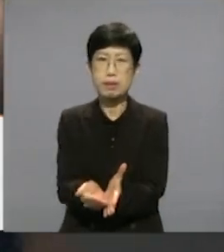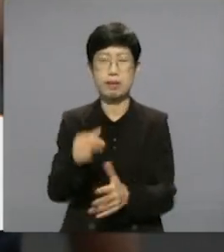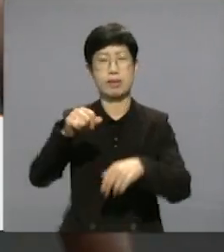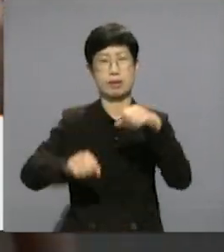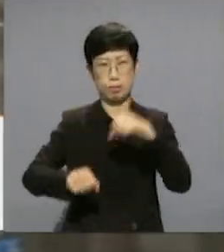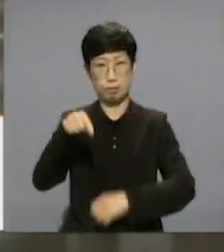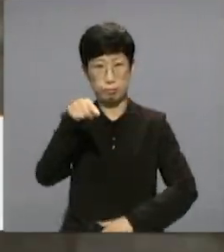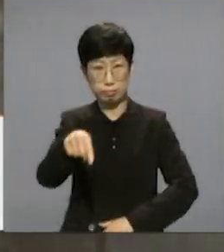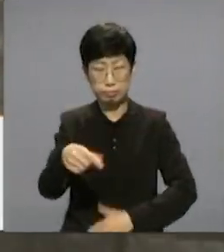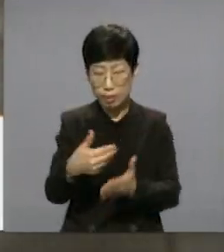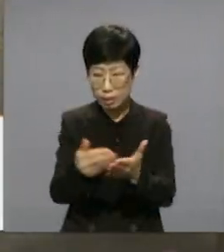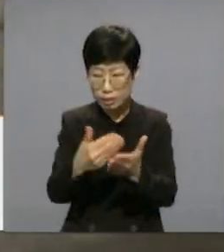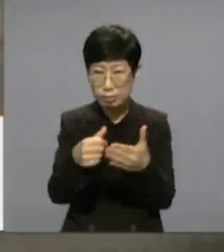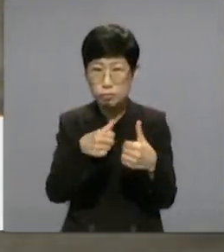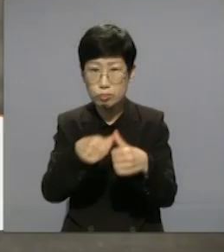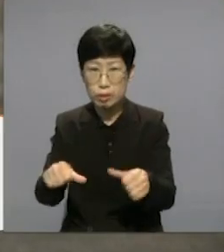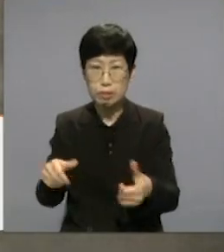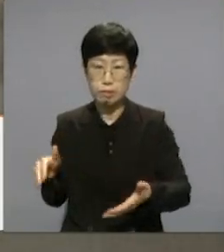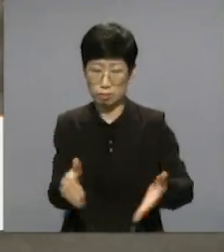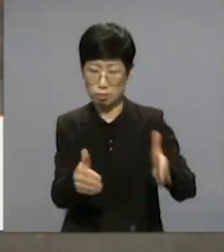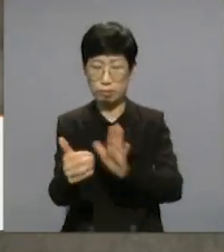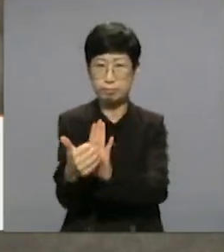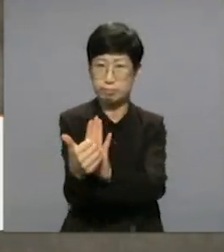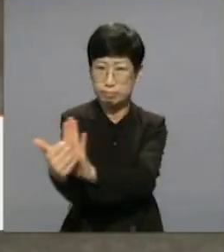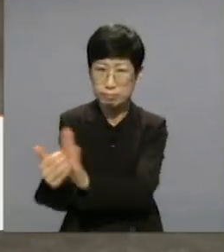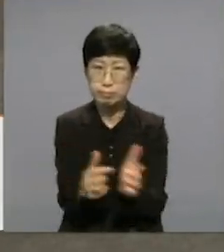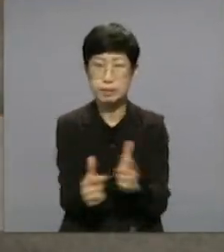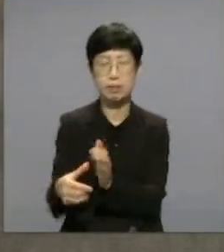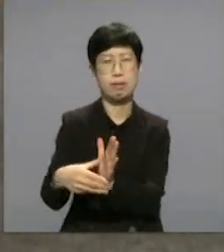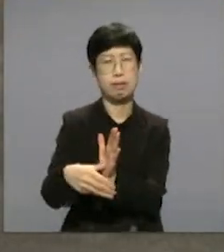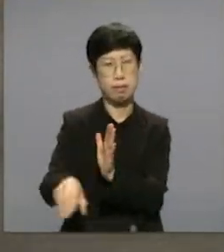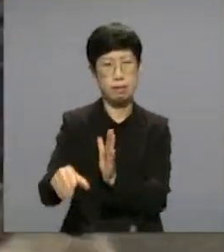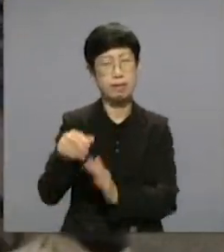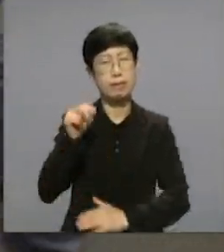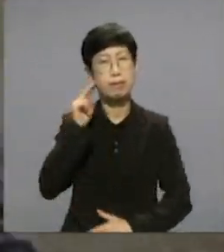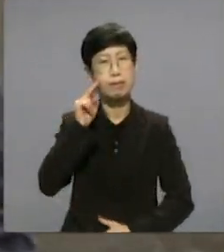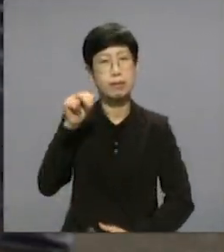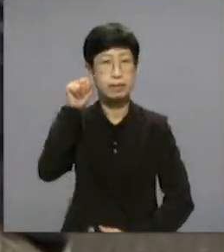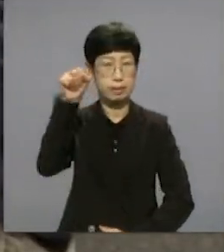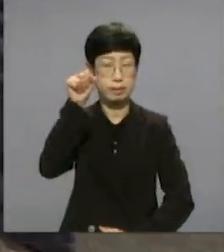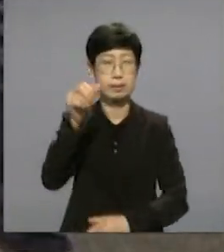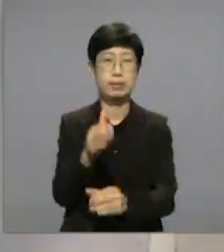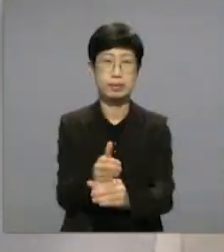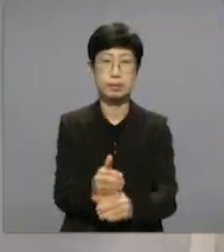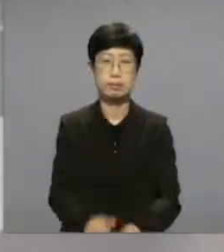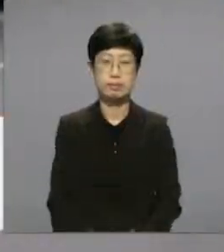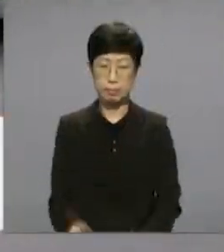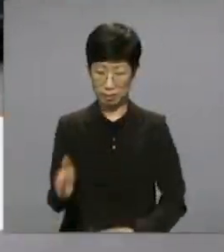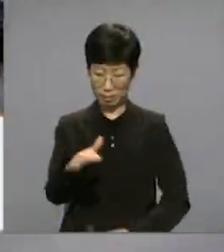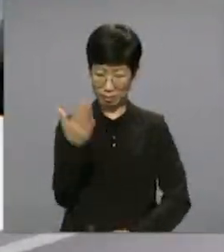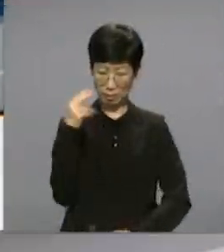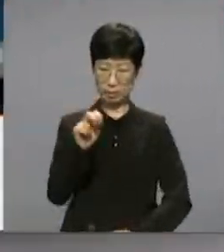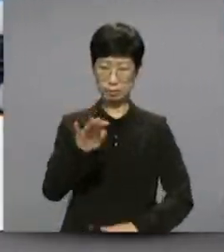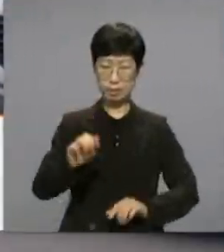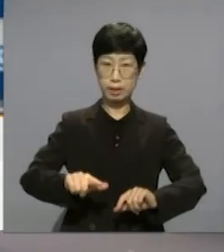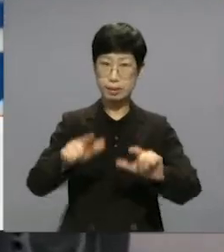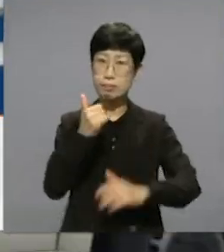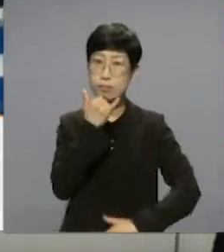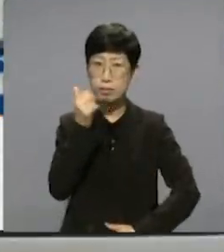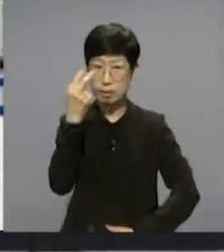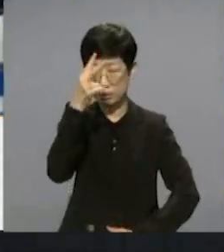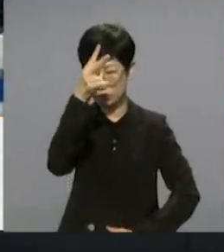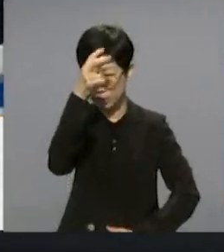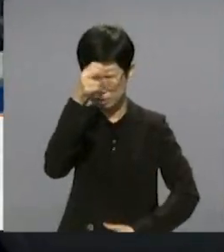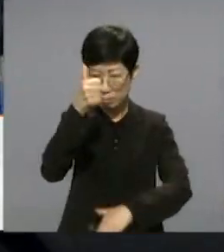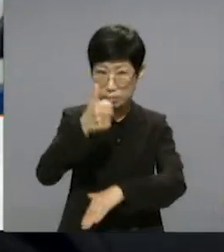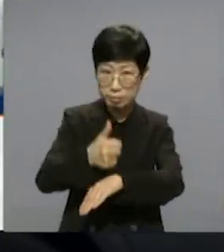명화를 훼손하거나 도로를 봉쇄하는 등 다소 과격한 시위를 벌이고 있습니다. 그런데 지난 24일 독일 검경이